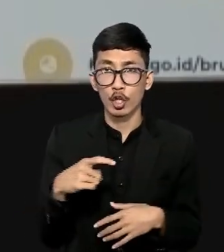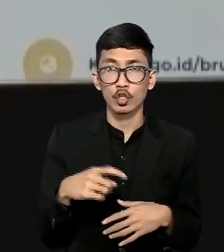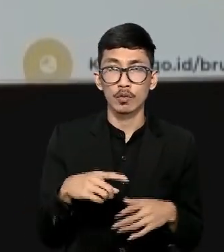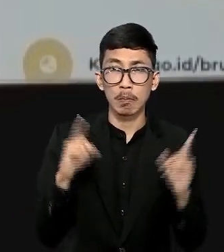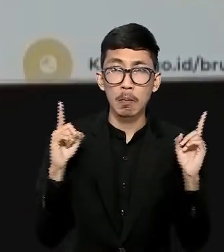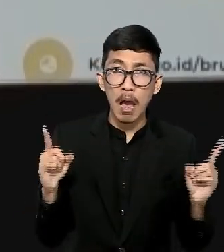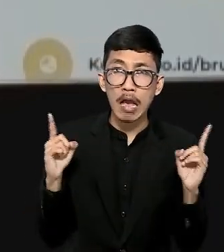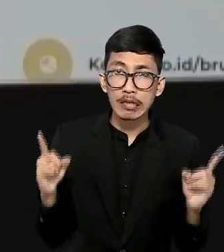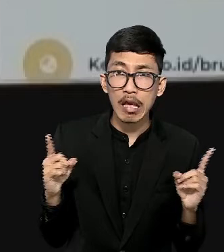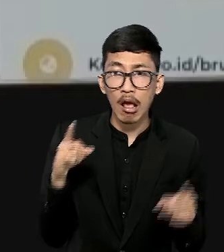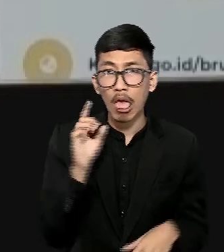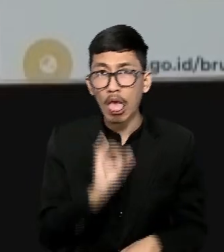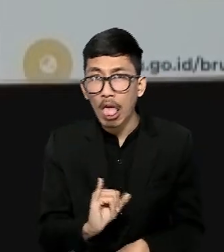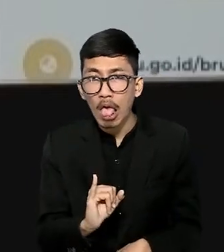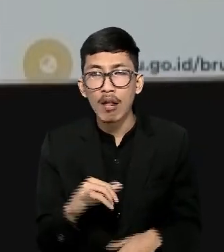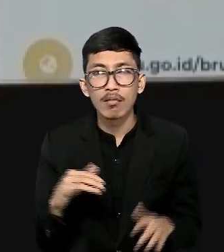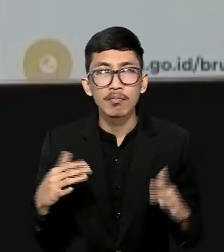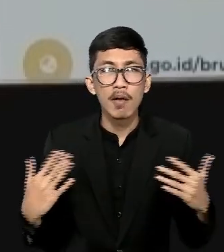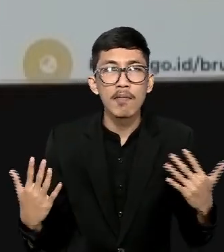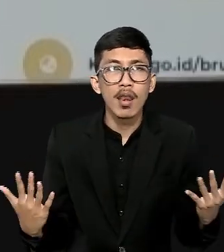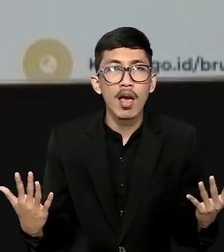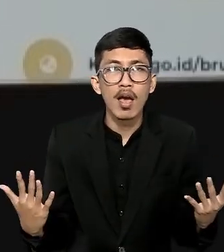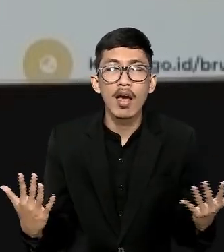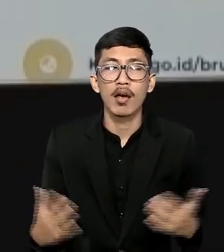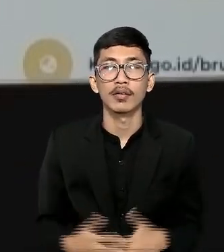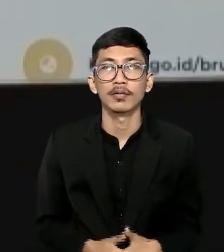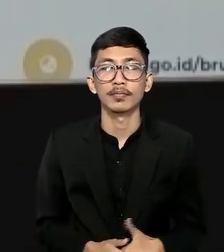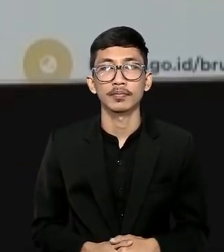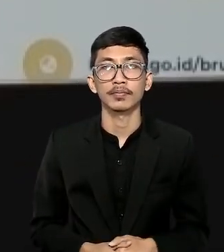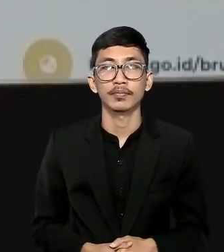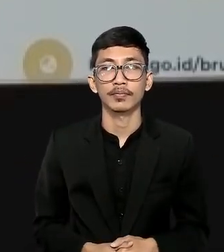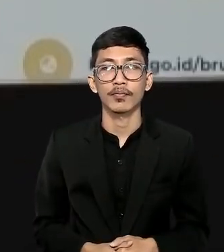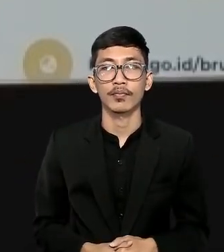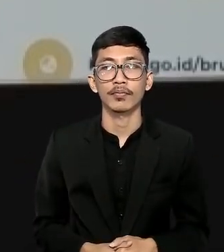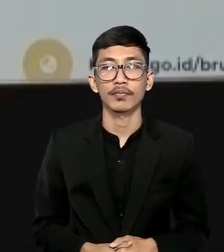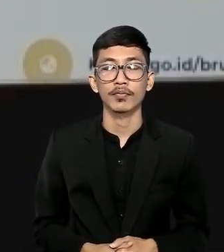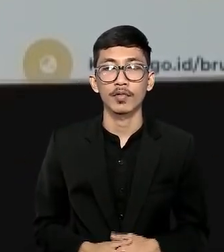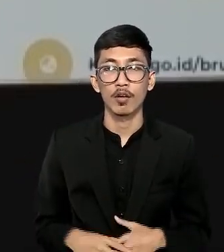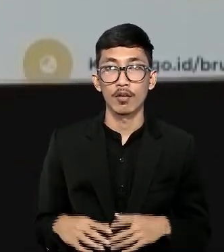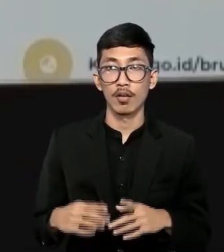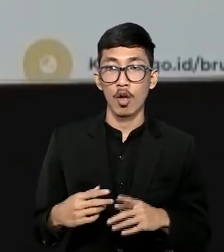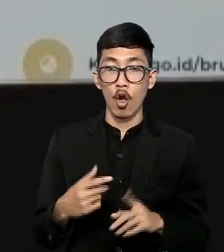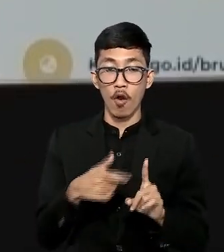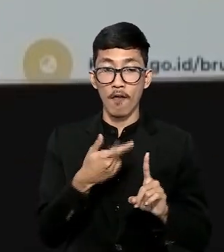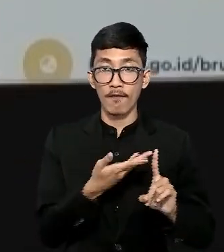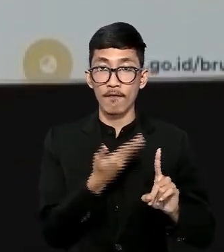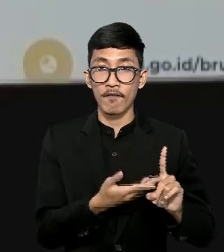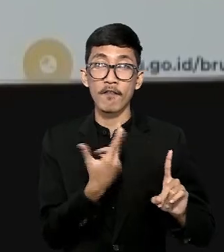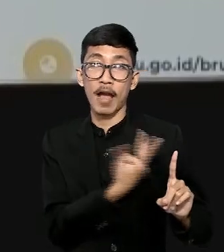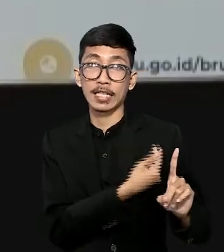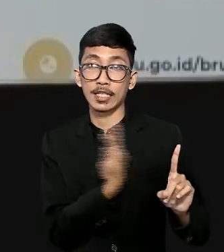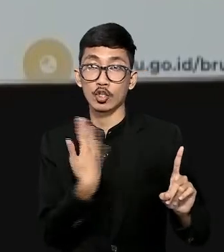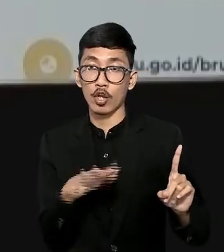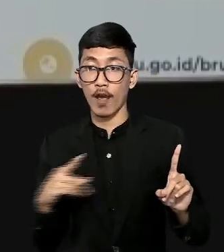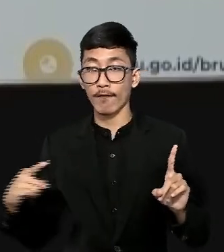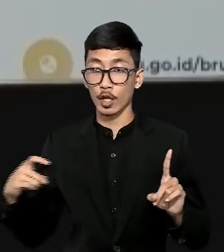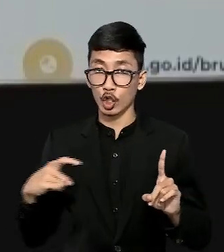apakah bisa merebus orang-orang yang sudah divaksin apakah